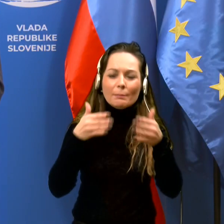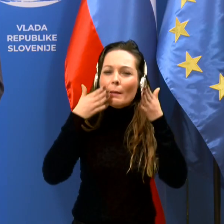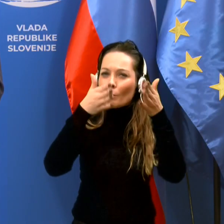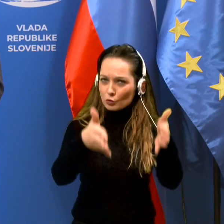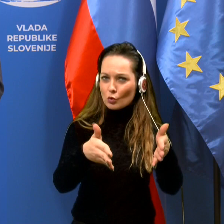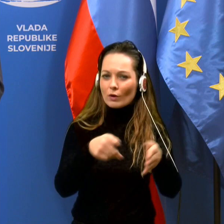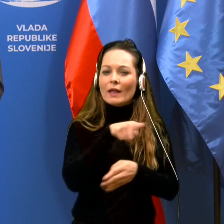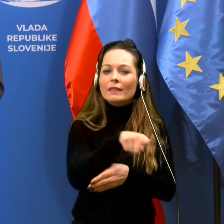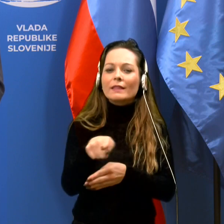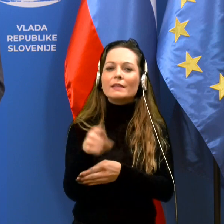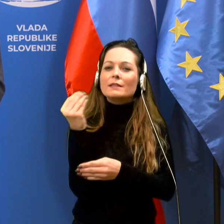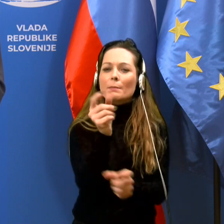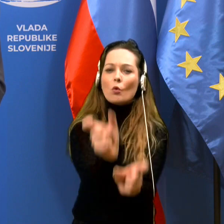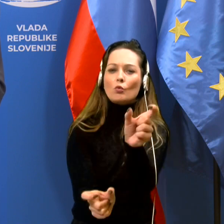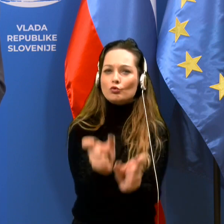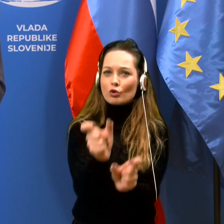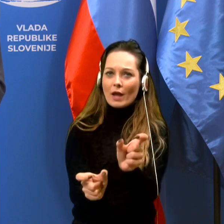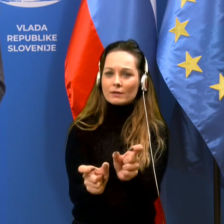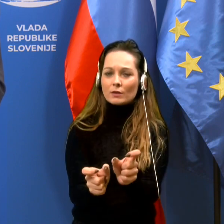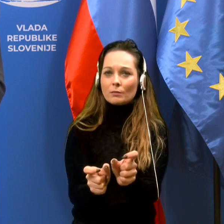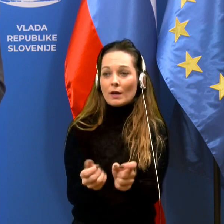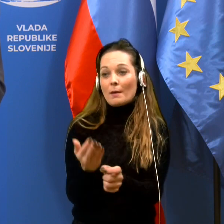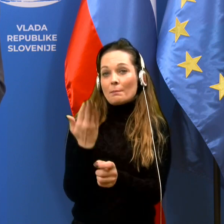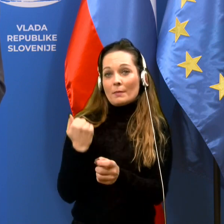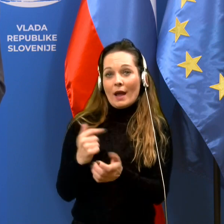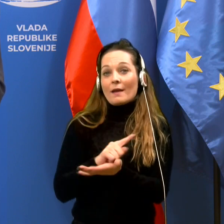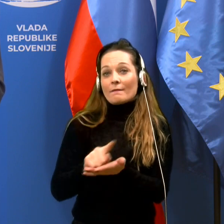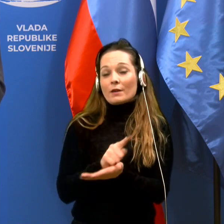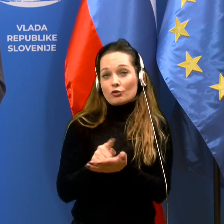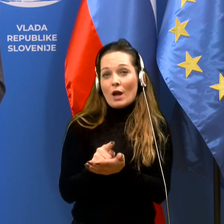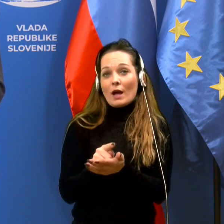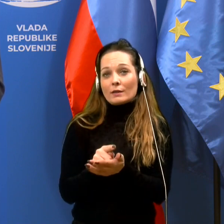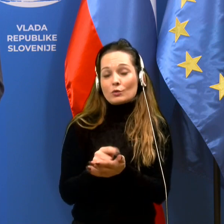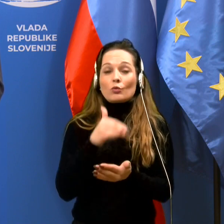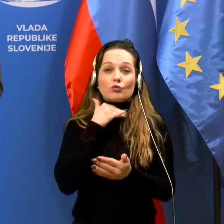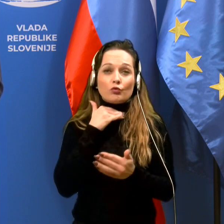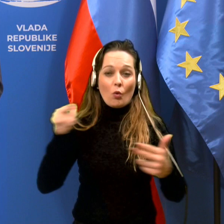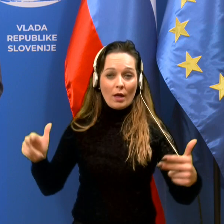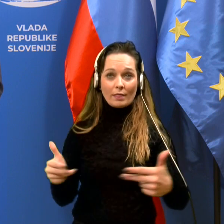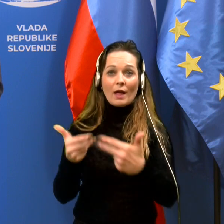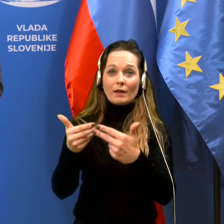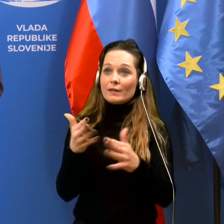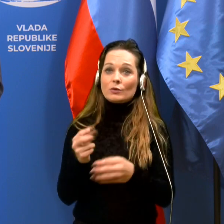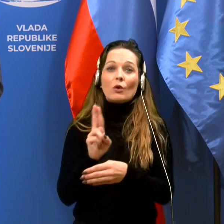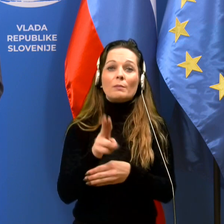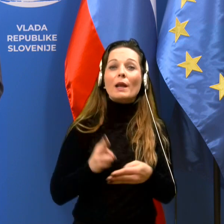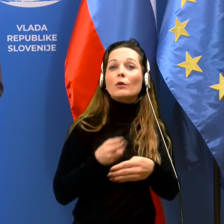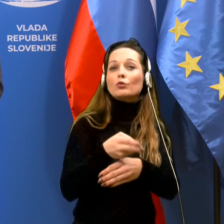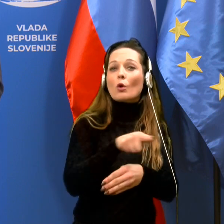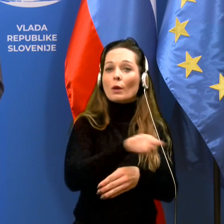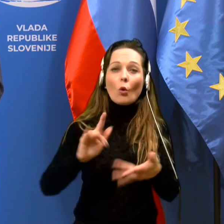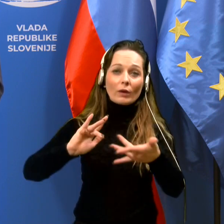pozornosti tistim učencem, ki v času pouka nadaljavo, na primer, niso imeli dostopa do